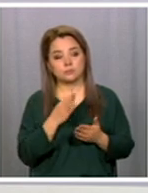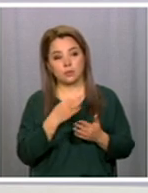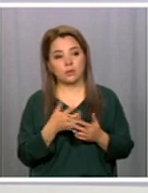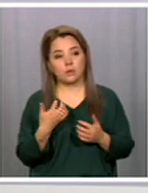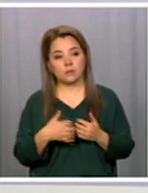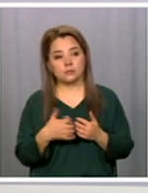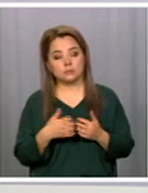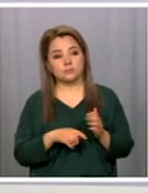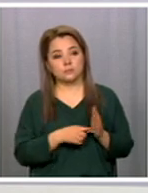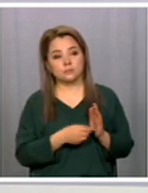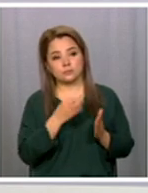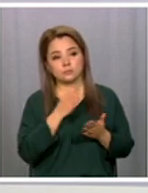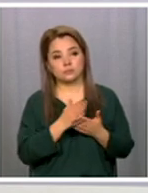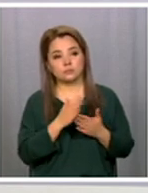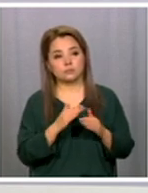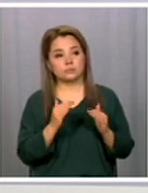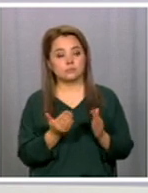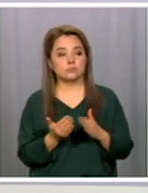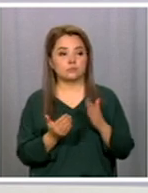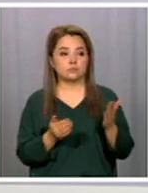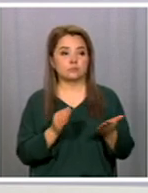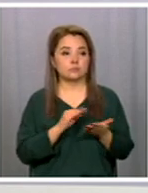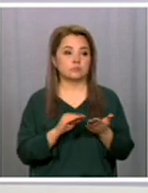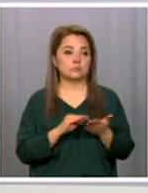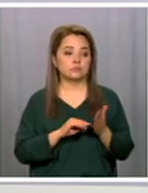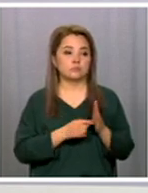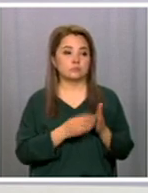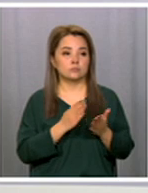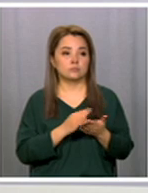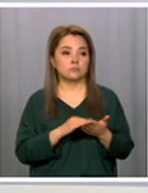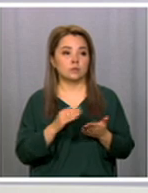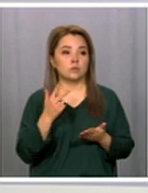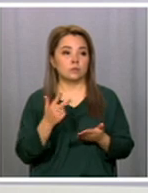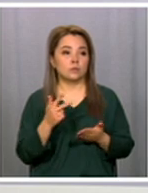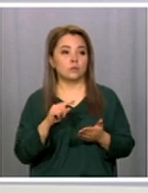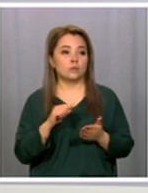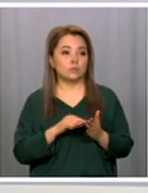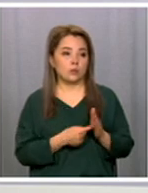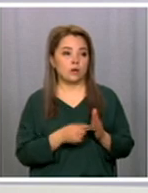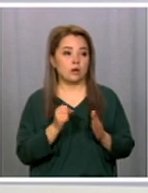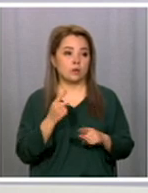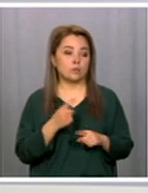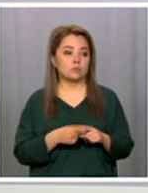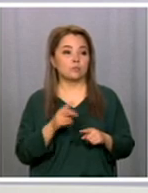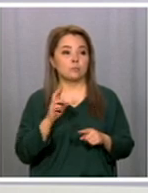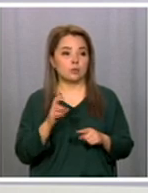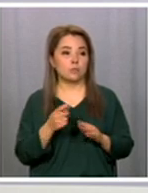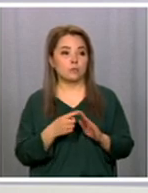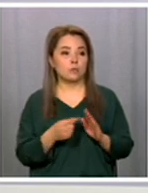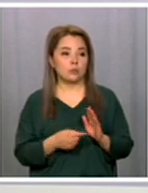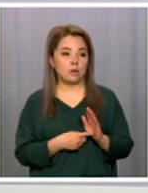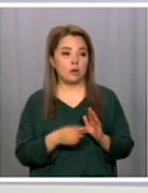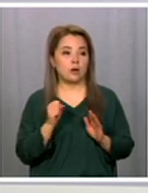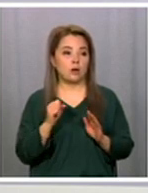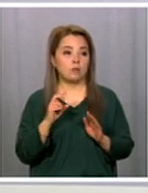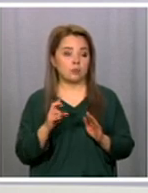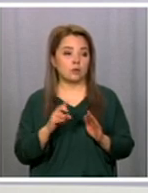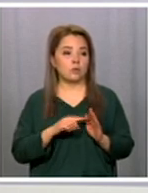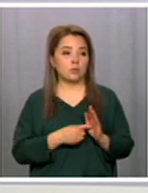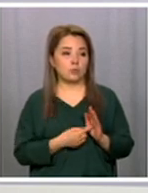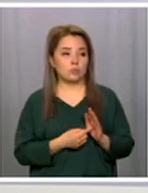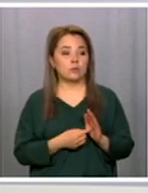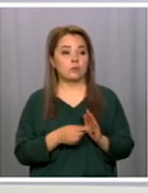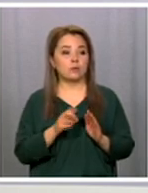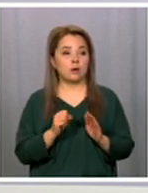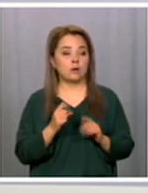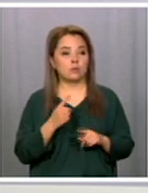көбейткіш. Сондықтан да жақшаны сыртына шығарып көбейтіп жазайық. 3 көбейту А қосу Б бөлінген АБ көбейтілген А